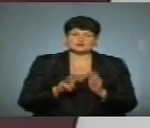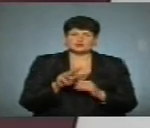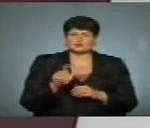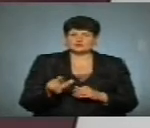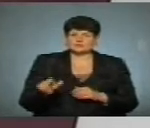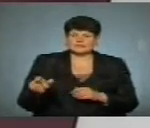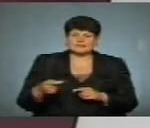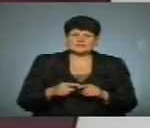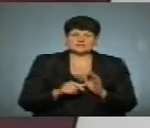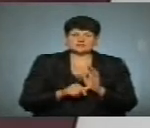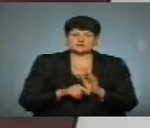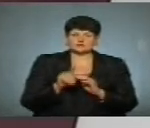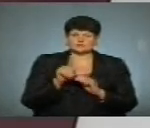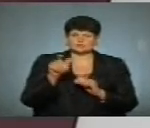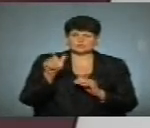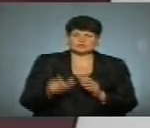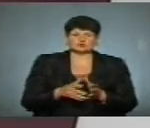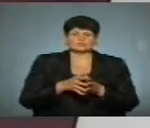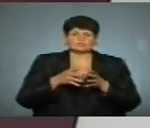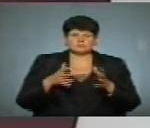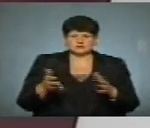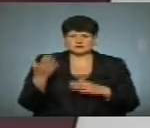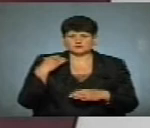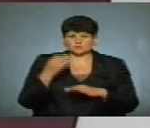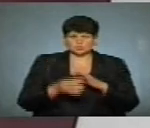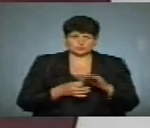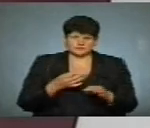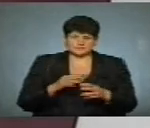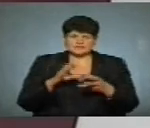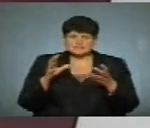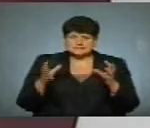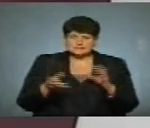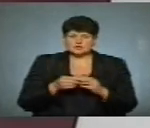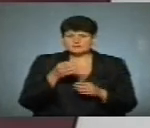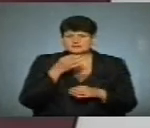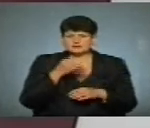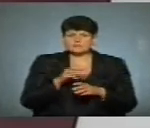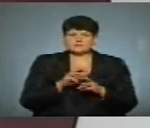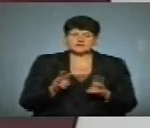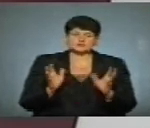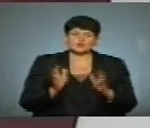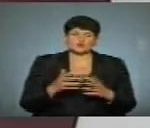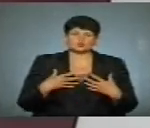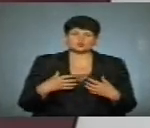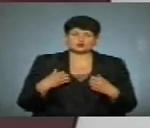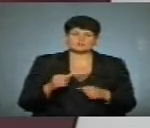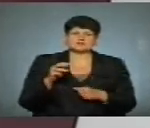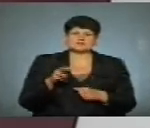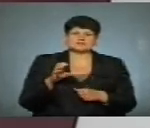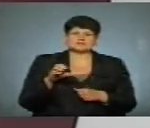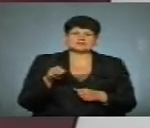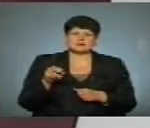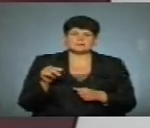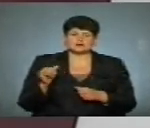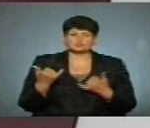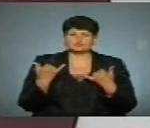людей. Це на 61 хворого більше, аніж минулої доби. Загалом, як повідомив міністр охорони здоров'я Максим Степанов, на